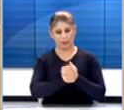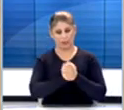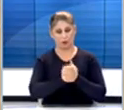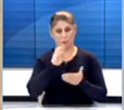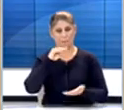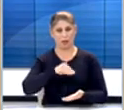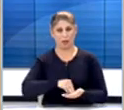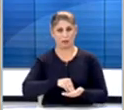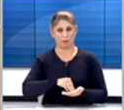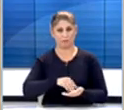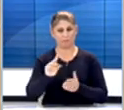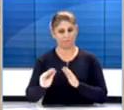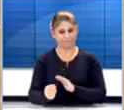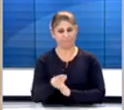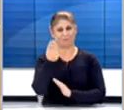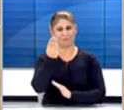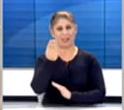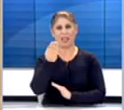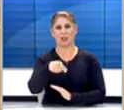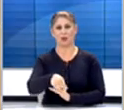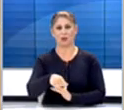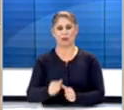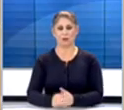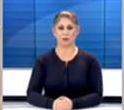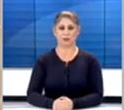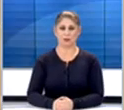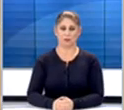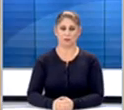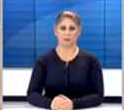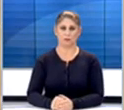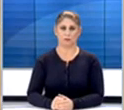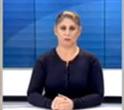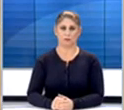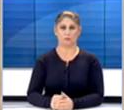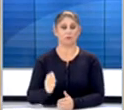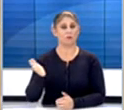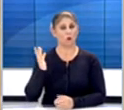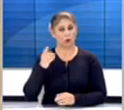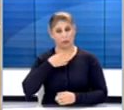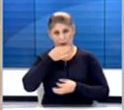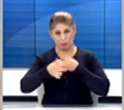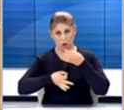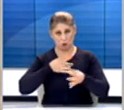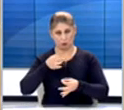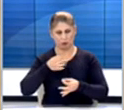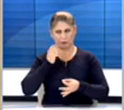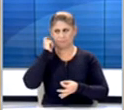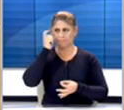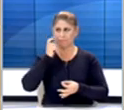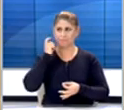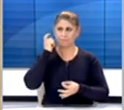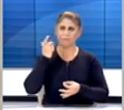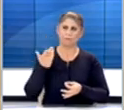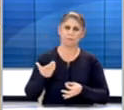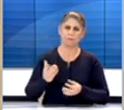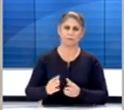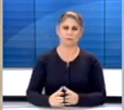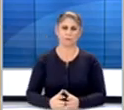για την επανεκλογή σας, καθώς μιλούσατε, σκεφτόμουν ότι